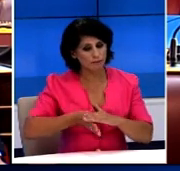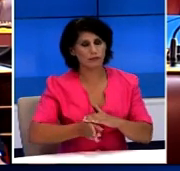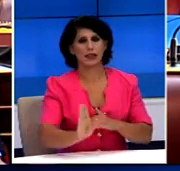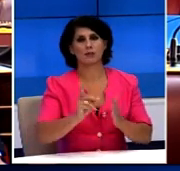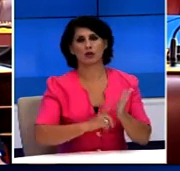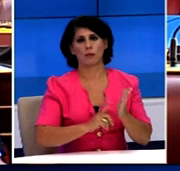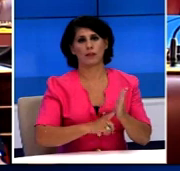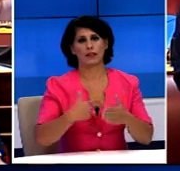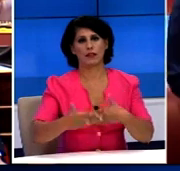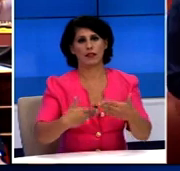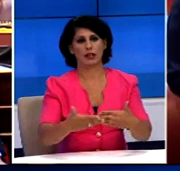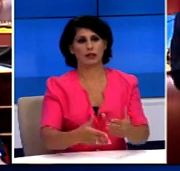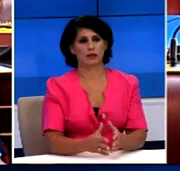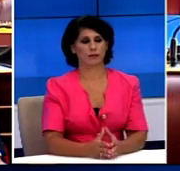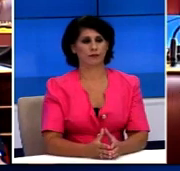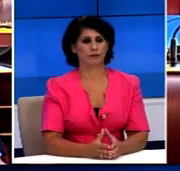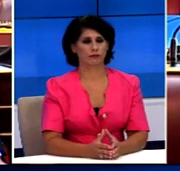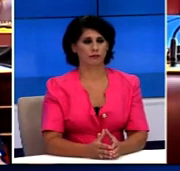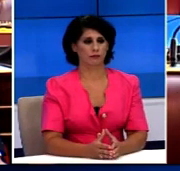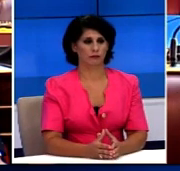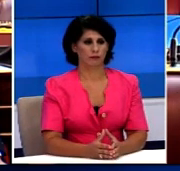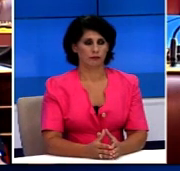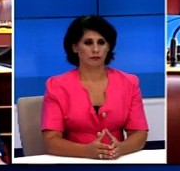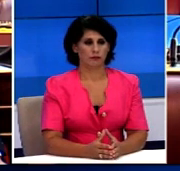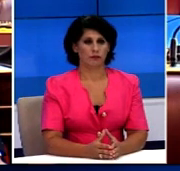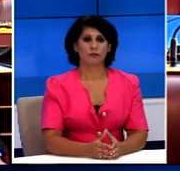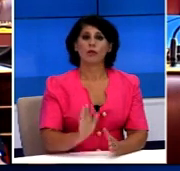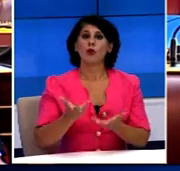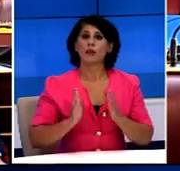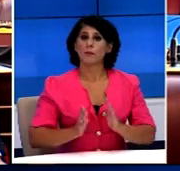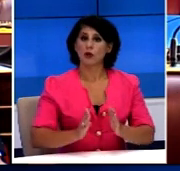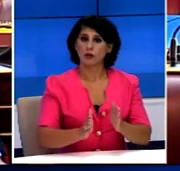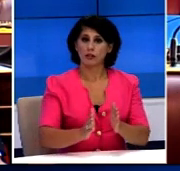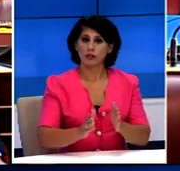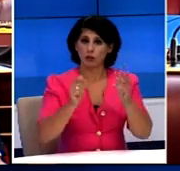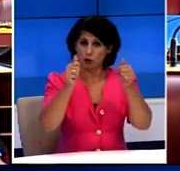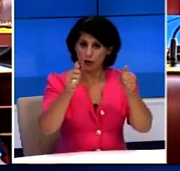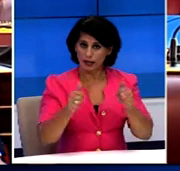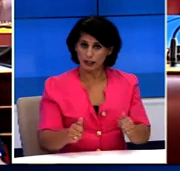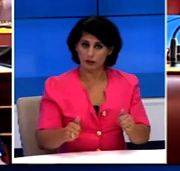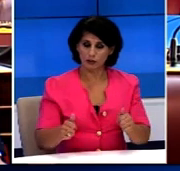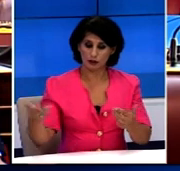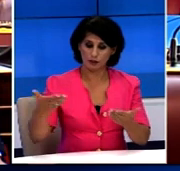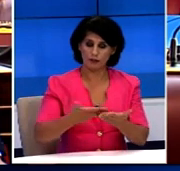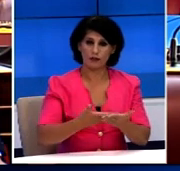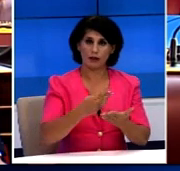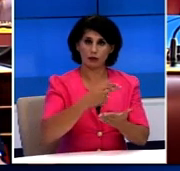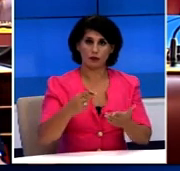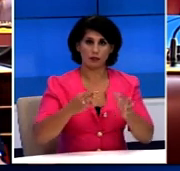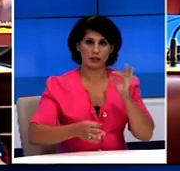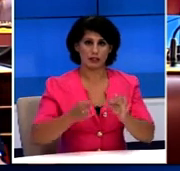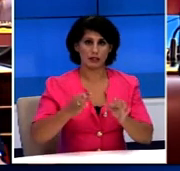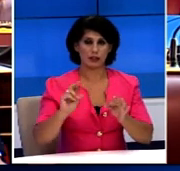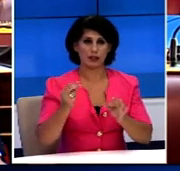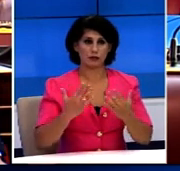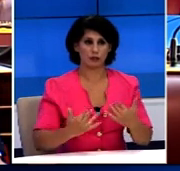διαδικασία. Και βεβαίως όταν προχωρήσαμε, το ανακοινώσαμε και φέραμε το θέμα σε συζήτηση τότε στη